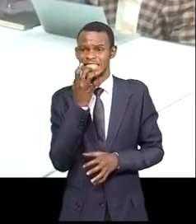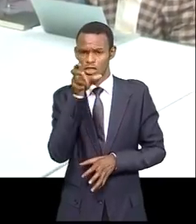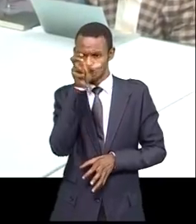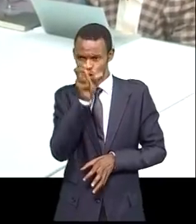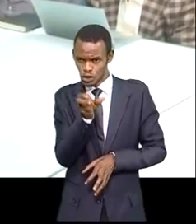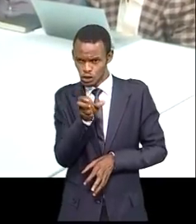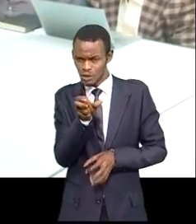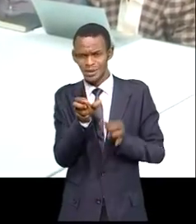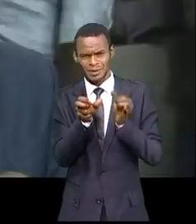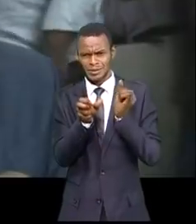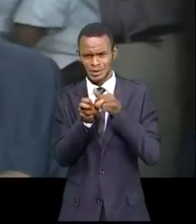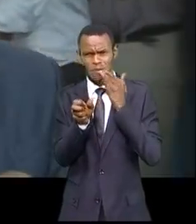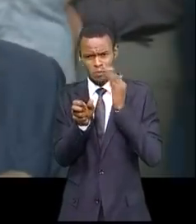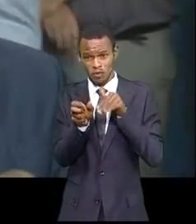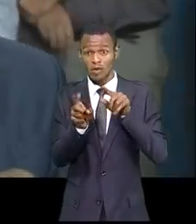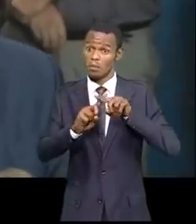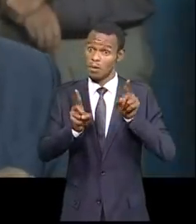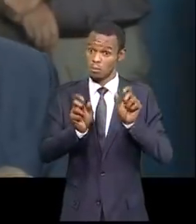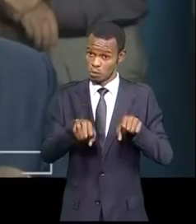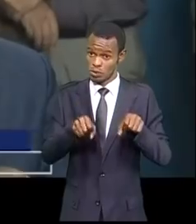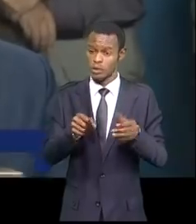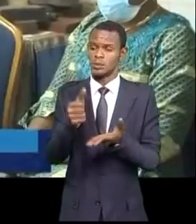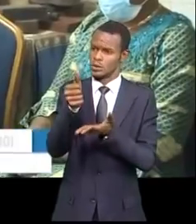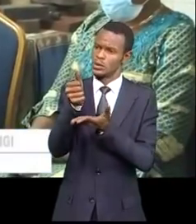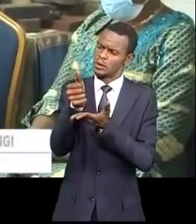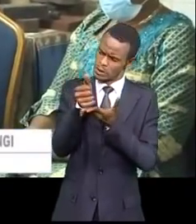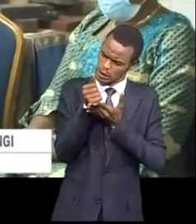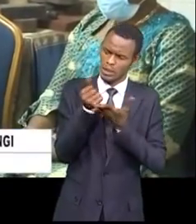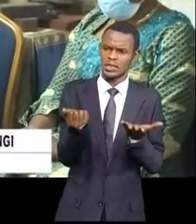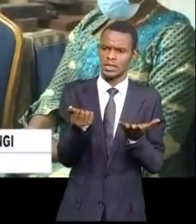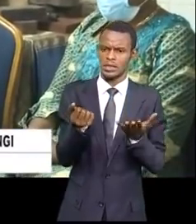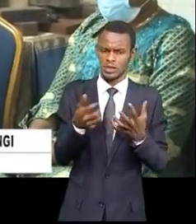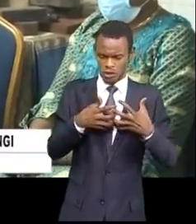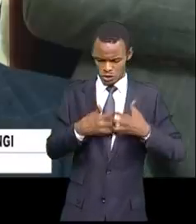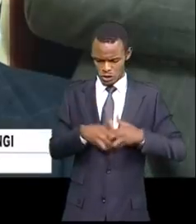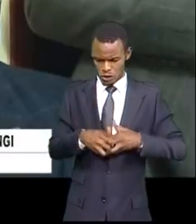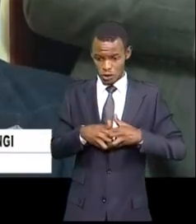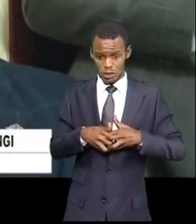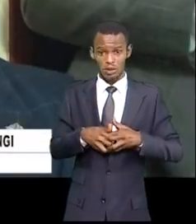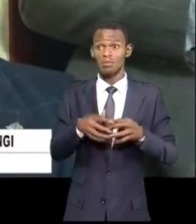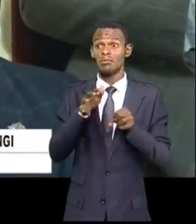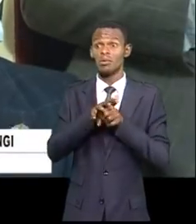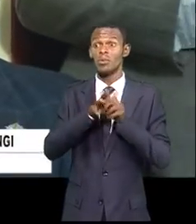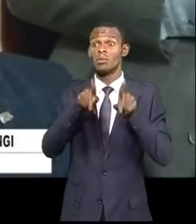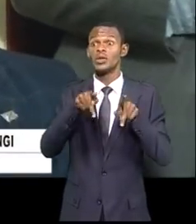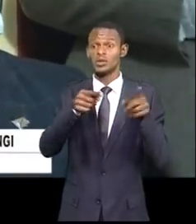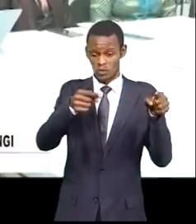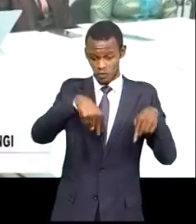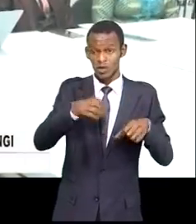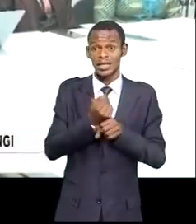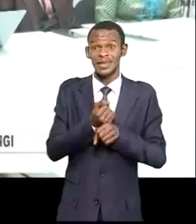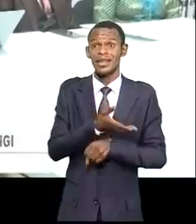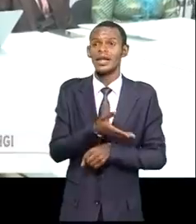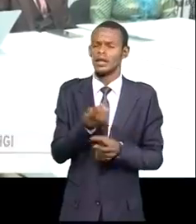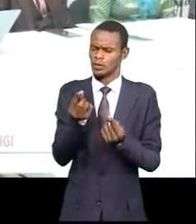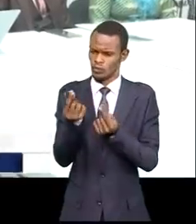et en même temps une solution leur traitement est une source de l'emploi et des matériaux de construction dit le ministre de